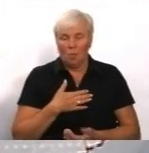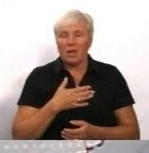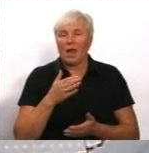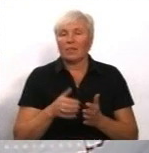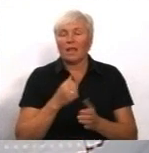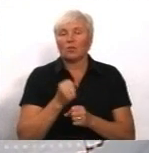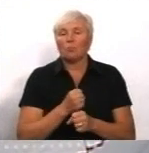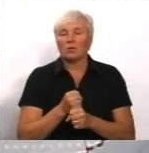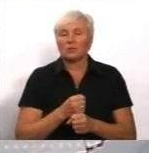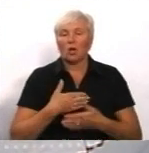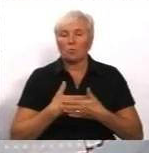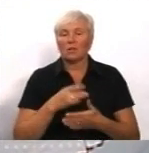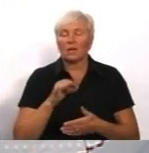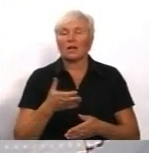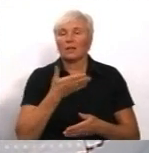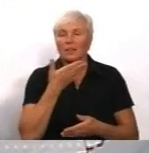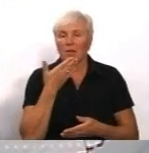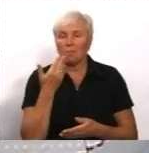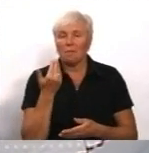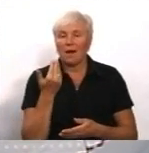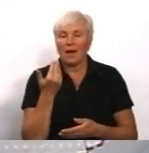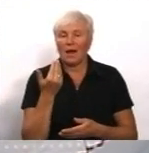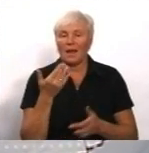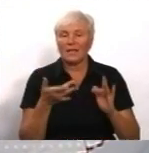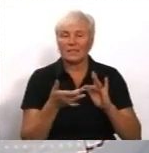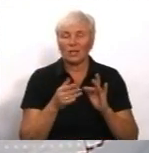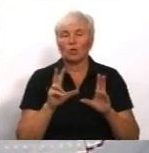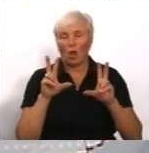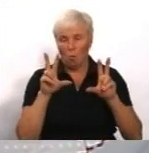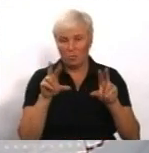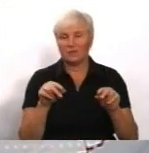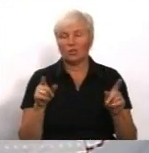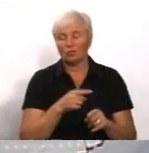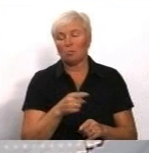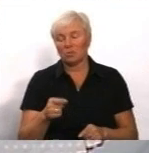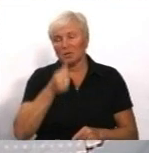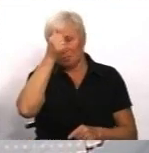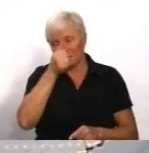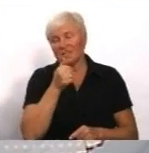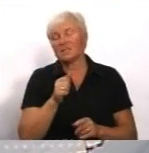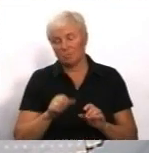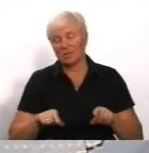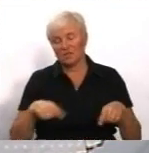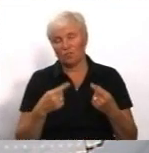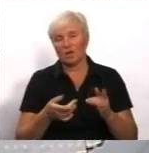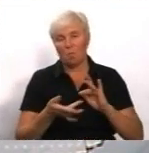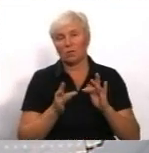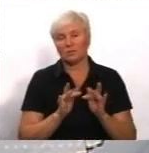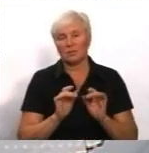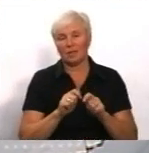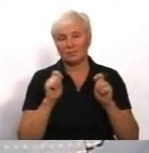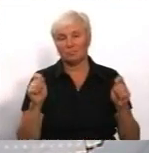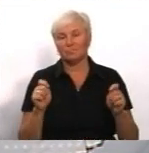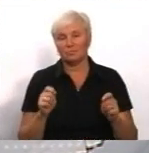громадської ради дійсно немає, але я обіцяю, що на протязі місяця ми створимо таке підрозділ. Наступне запитання – Ірина Баранович, заступниця